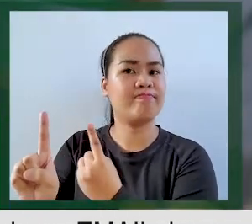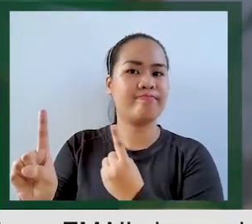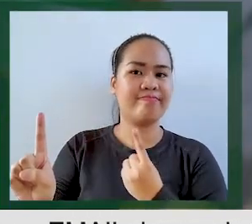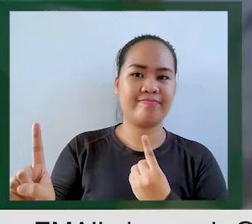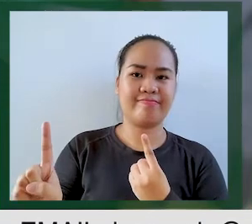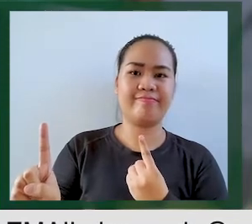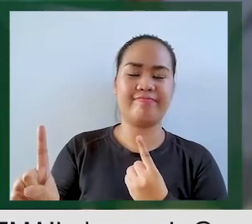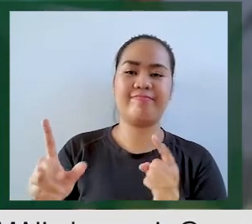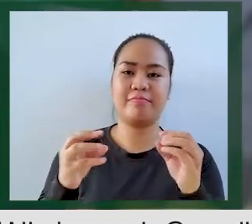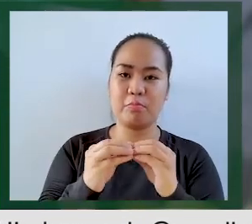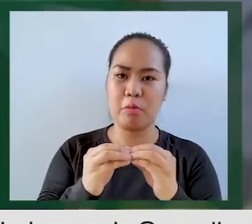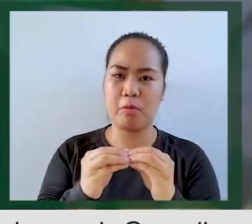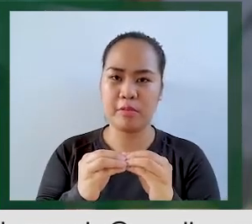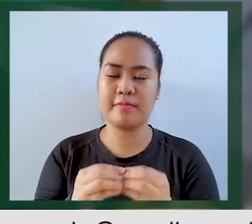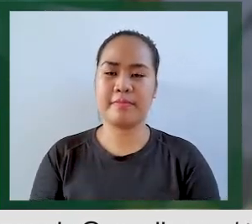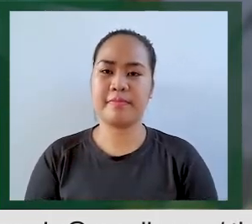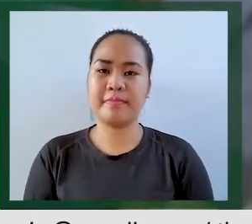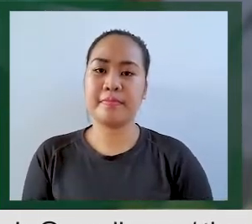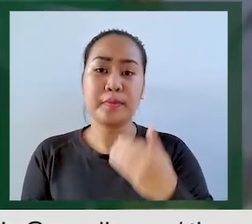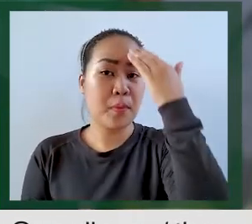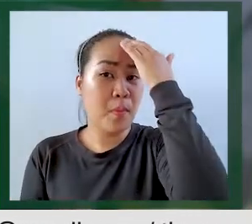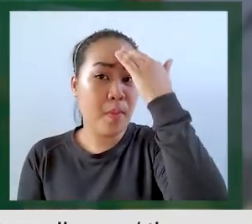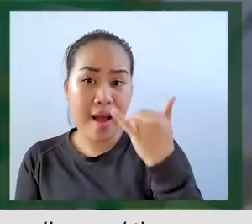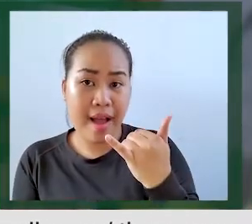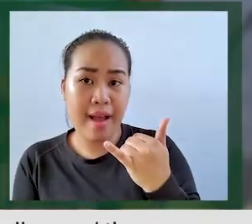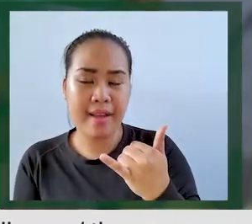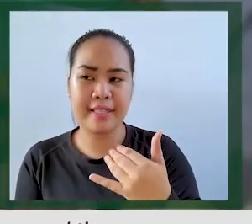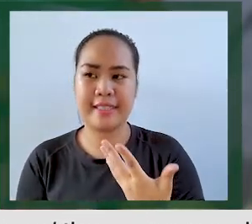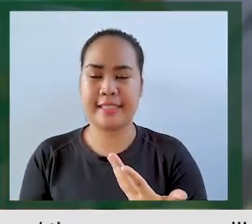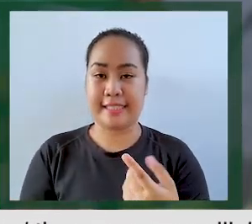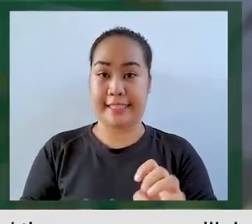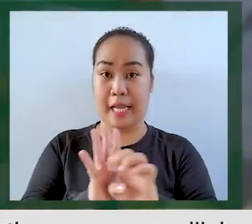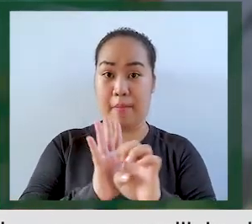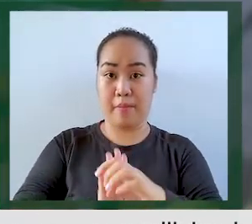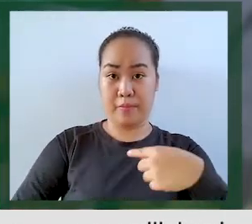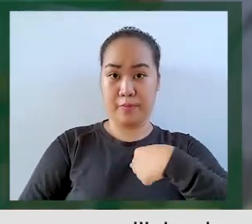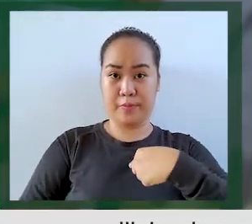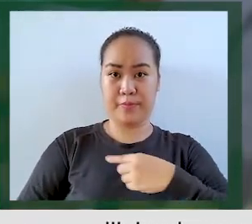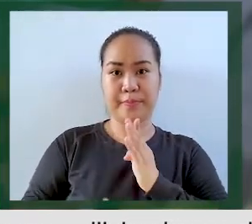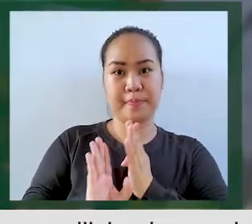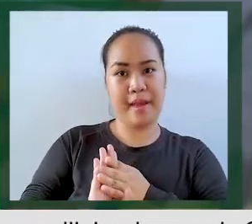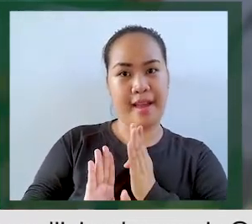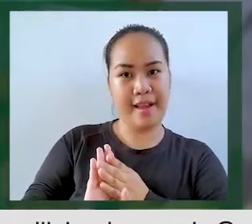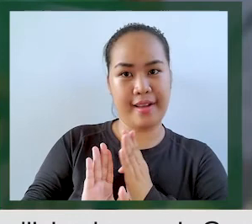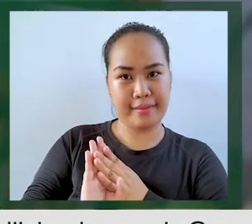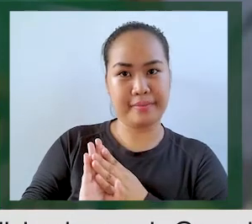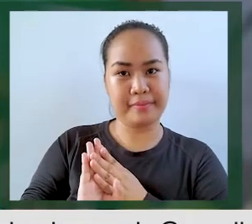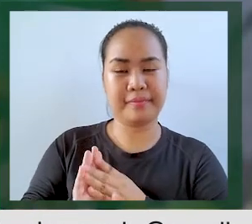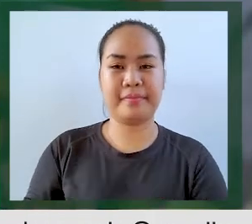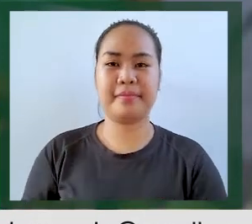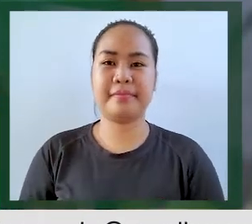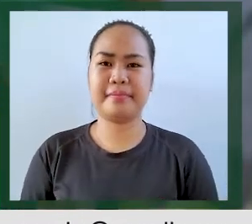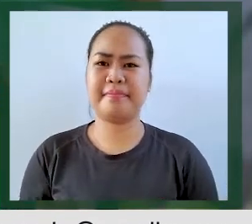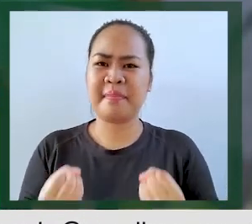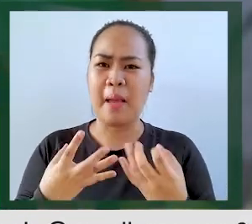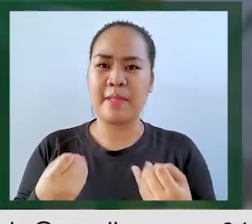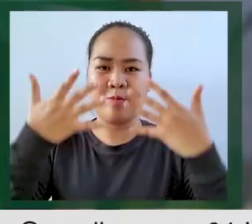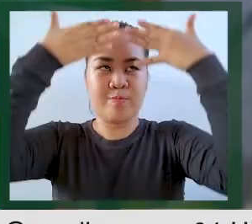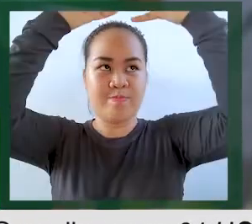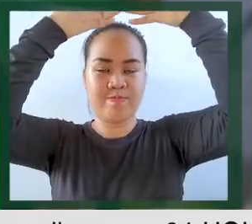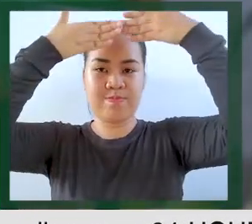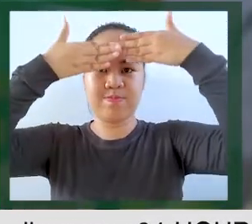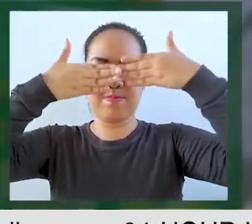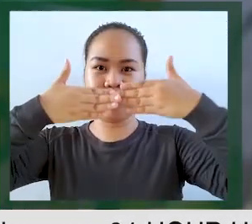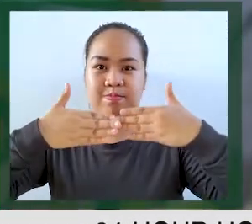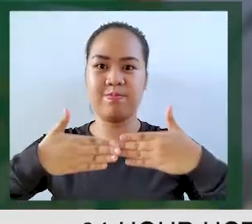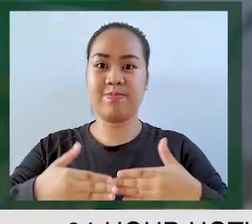pag kliyente parang kayong takot-tatakot, 'di ba? Ingat na ingat kayo. Pero doon sa katrabaho nyo, halos magdikit na ang siko nyo, hindi kayo